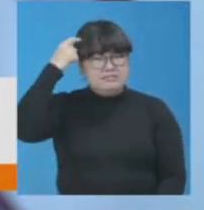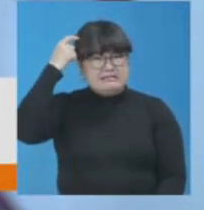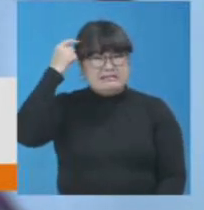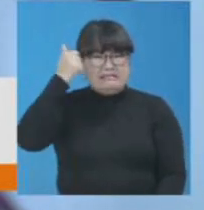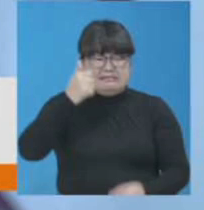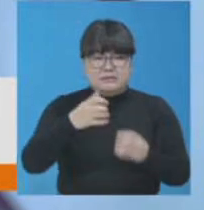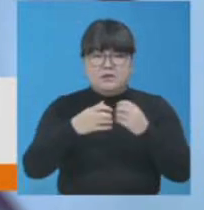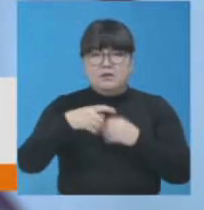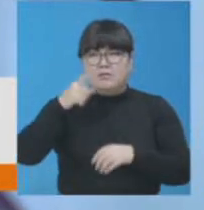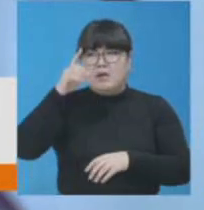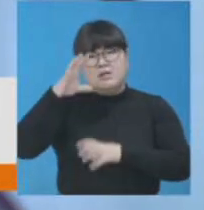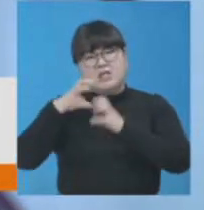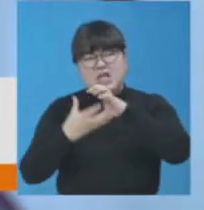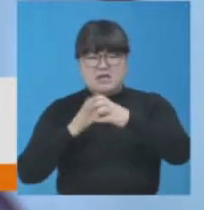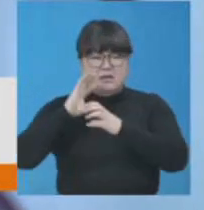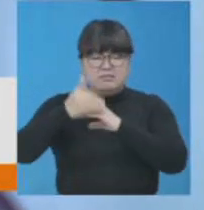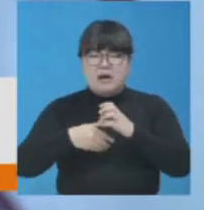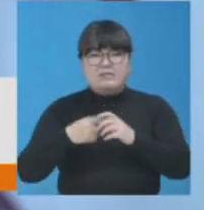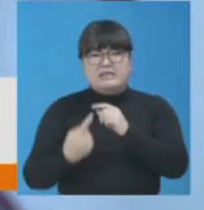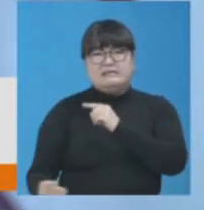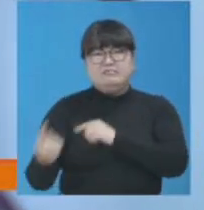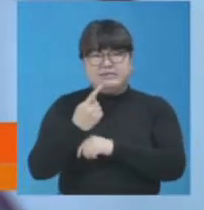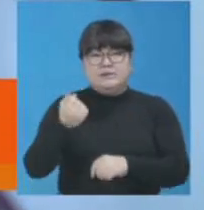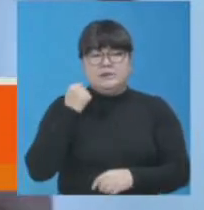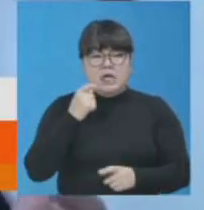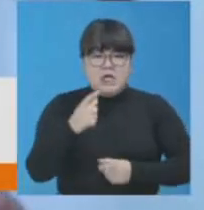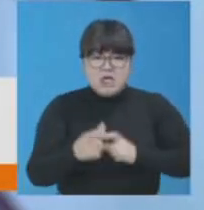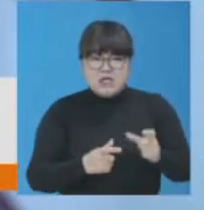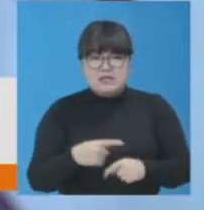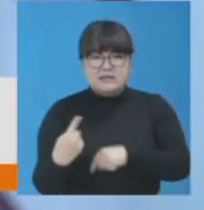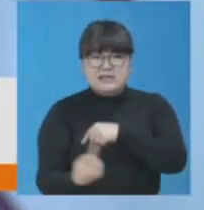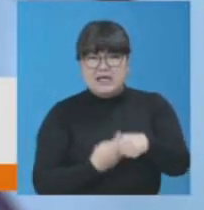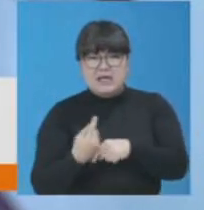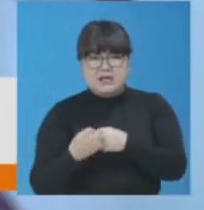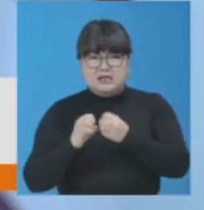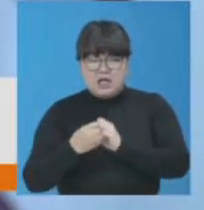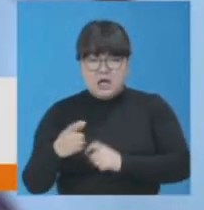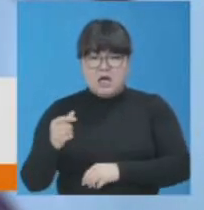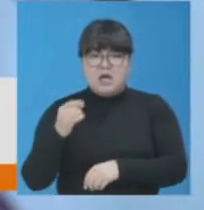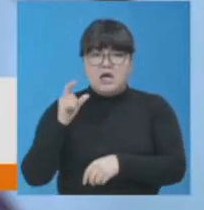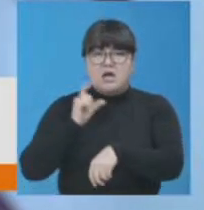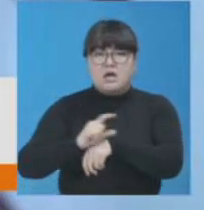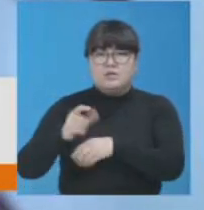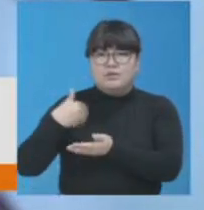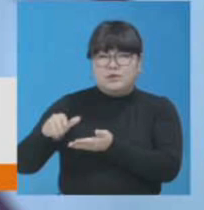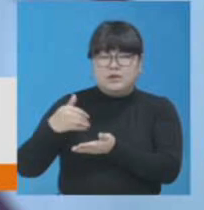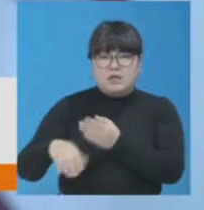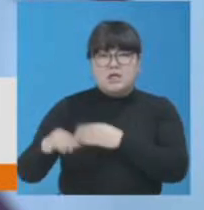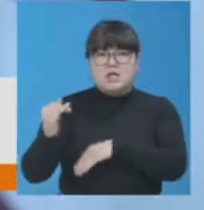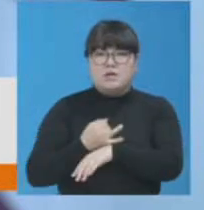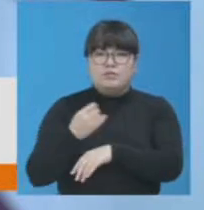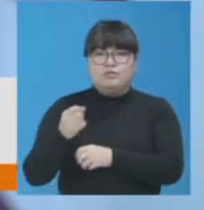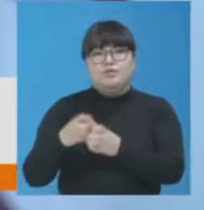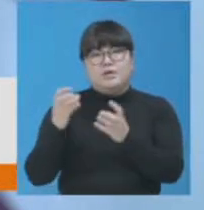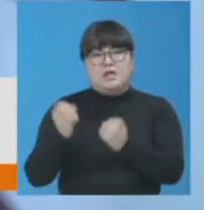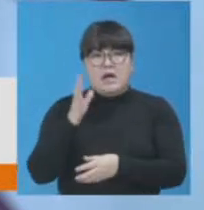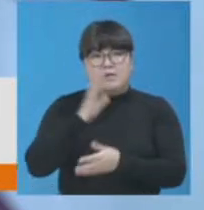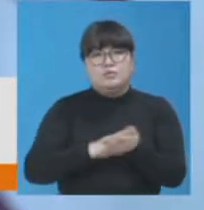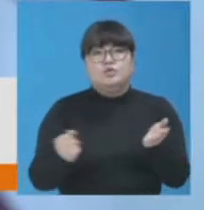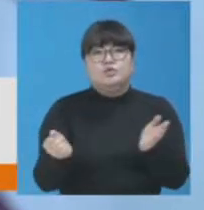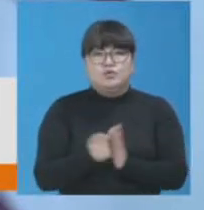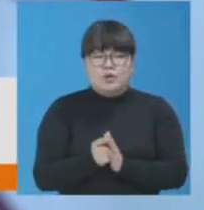дэлгэцийн эрдэмтдээс илүү ажилтан боцож байгаа. Эдийн засгийн эргэлтэнд оруулж, экспортод гаргаж, импортод бол бүтээгдэхүүн хийх нь чухал. Энэ талаар